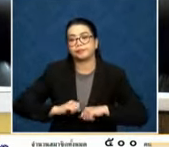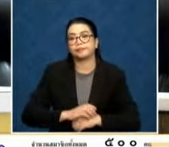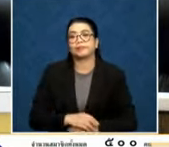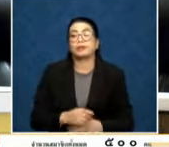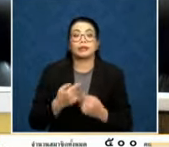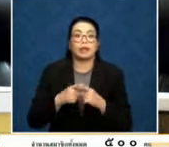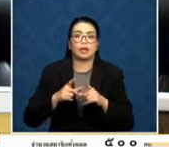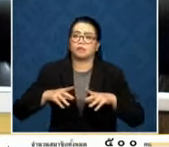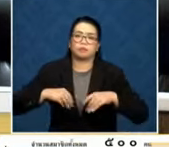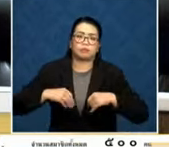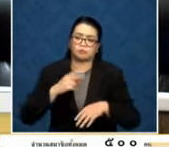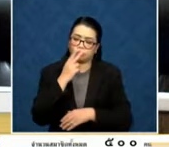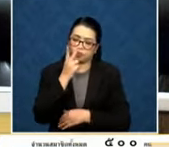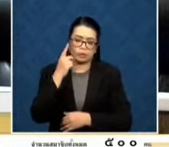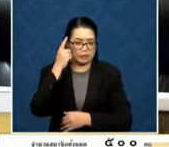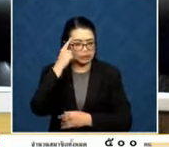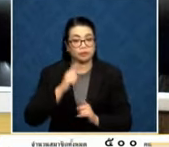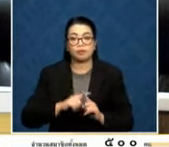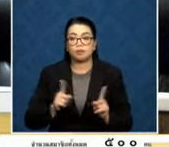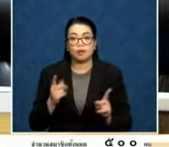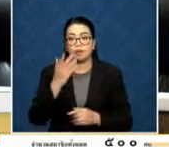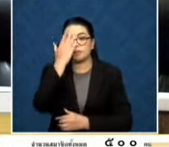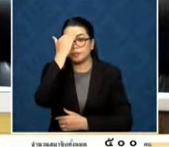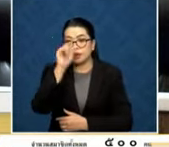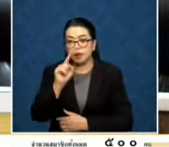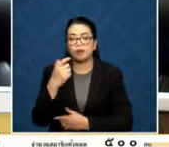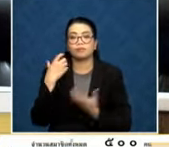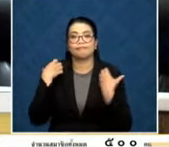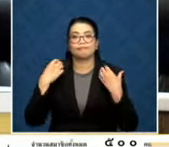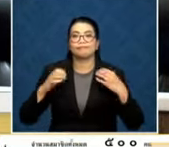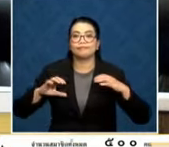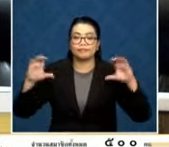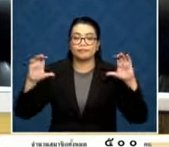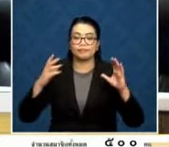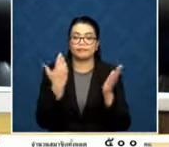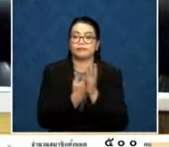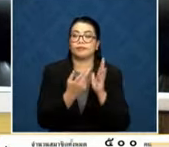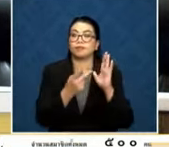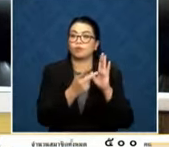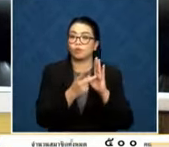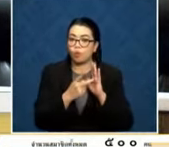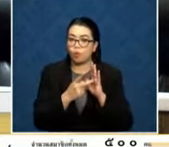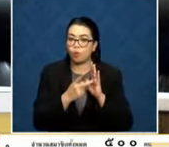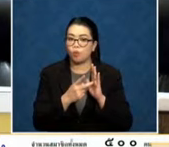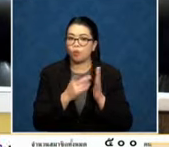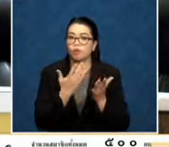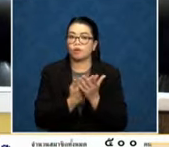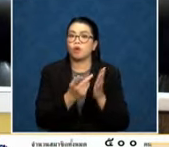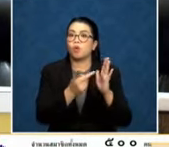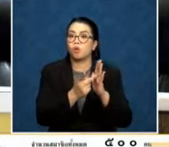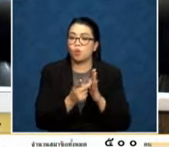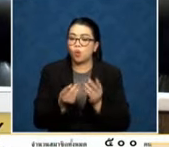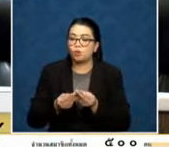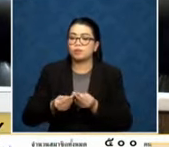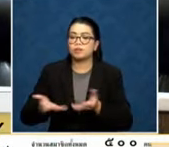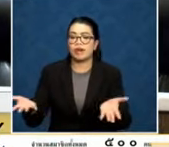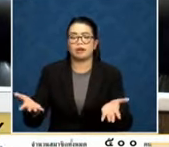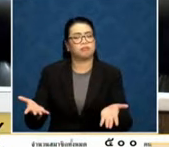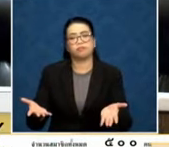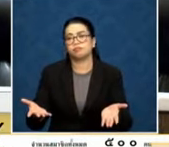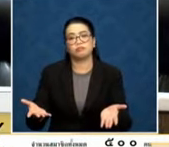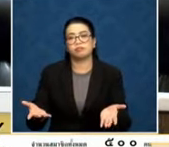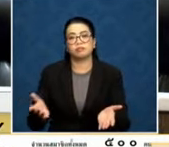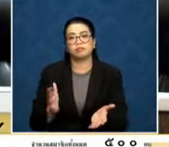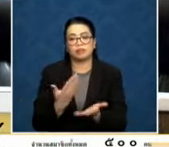ที่ผมไม่เห็นด้วยกับการที่รัฐบาลนะครับจะกู้มาเพื่อแจกนะครับ